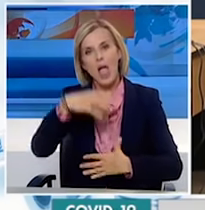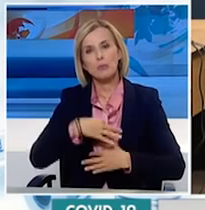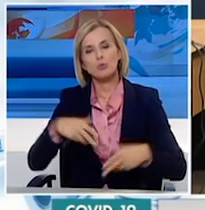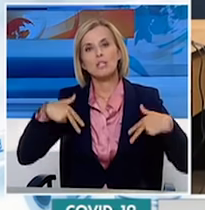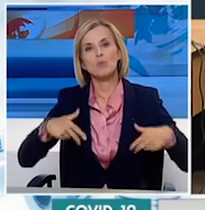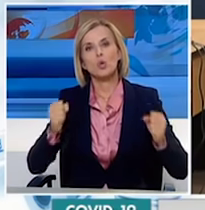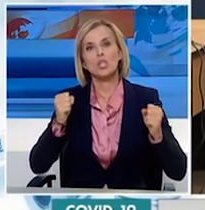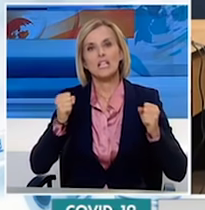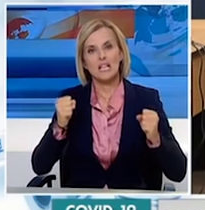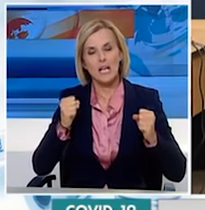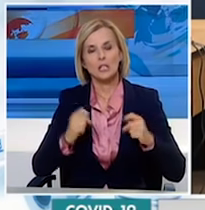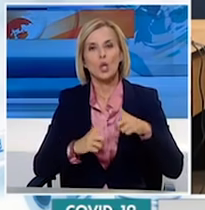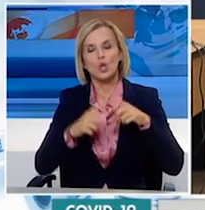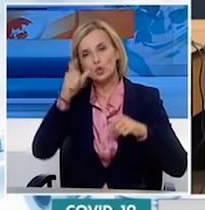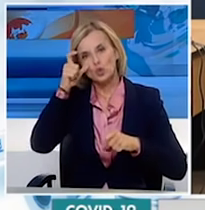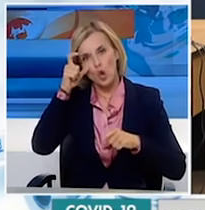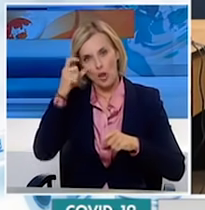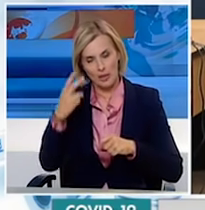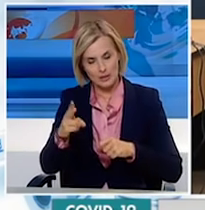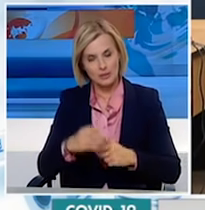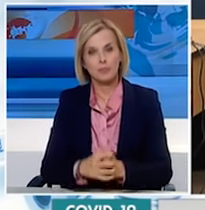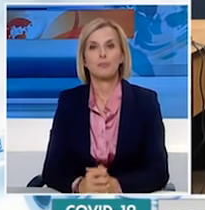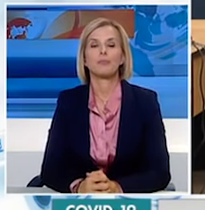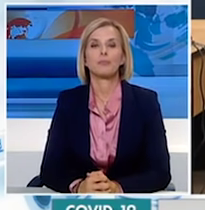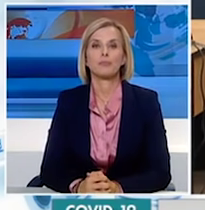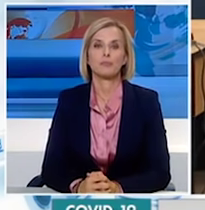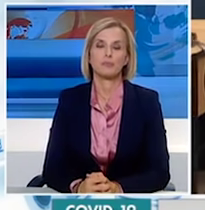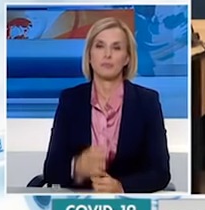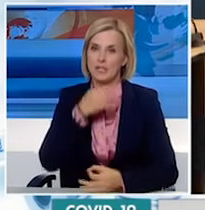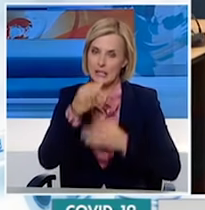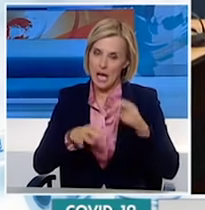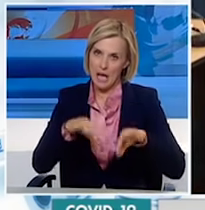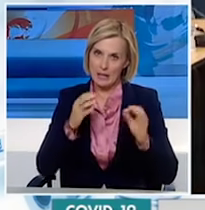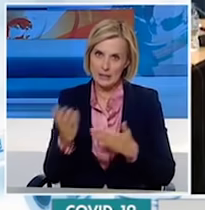εκπρόσωπο του Υπουργείου Υγείας για τον νέο κορονοϊό καθηγητή Σωτήρη Τσιόδρα, ο οποίος έχει το λόγο.